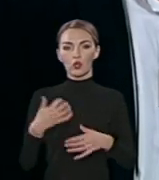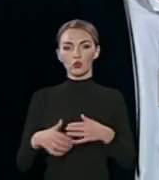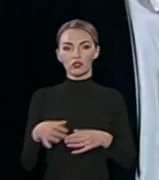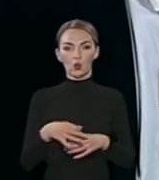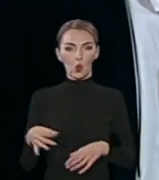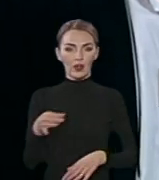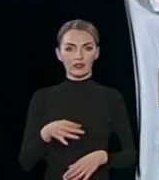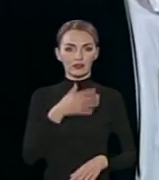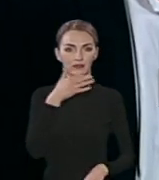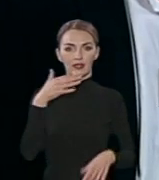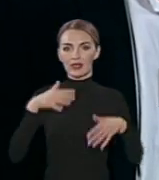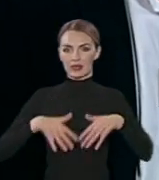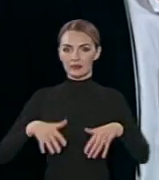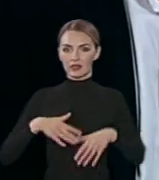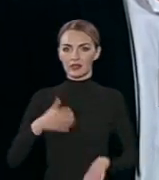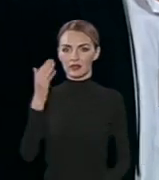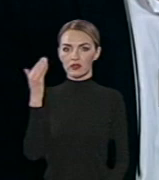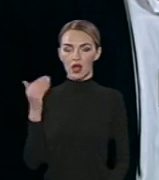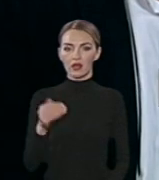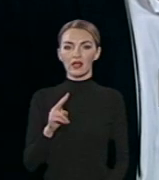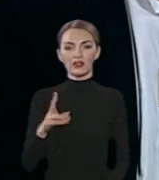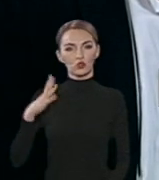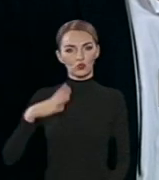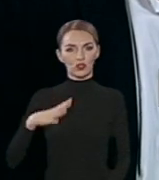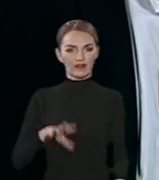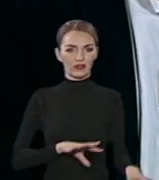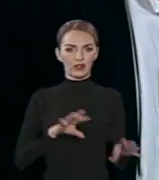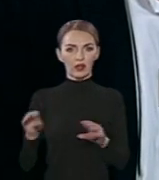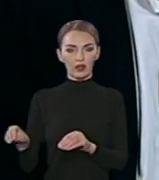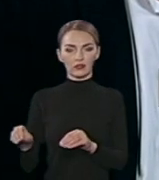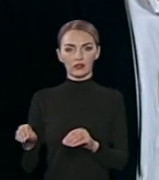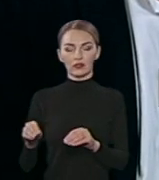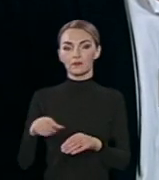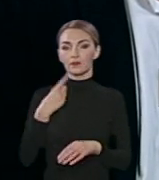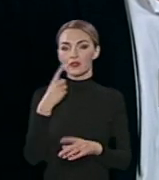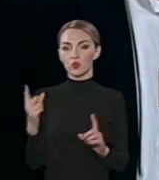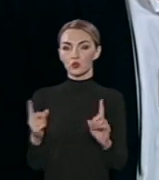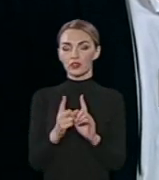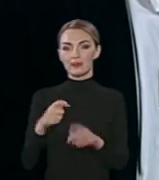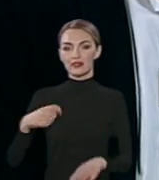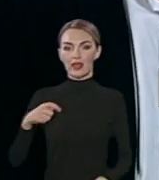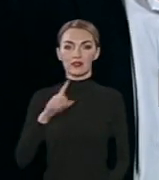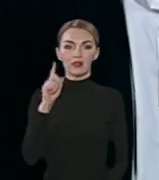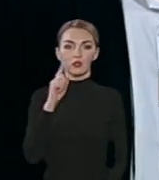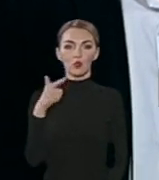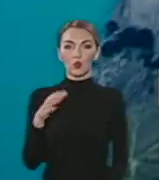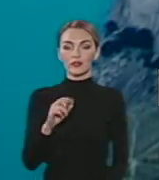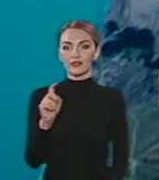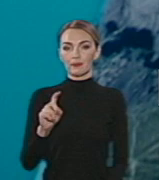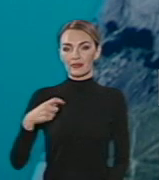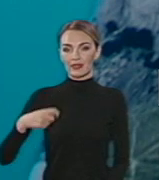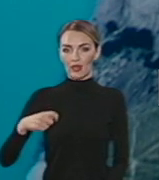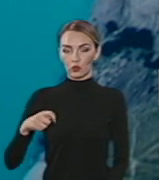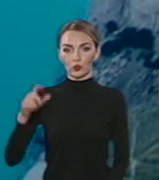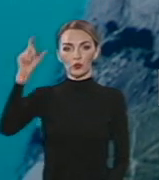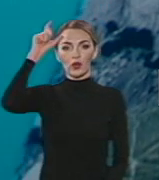величезна кількість кримських татар, які були змушені виїхати. І вже говорилося на зустрічі президента Зеленського з